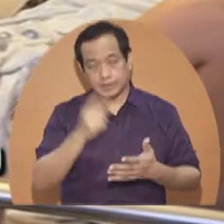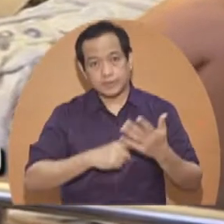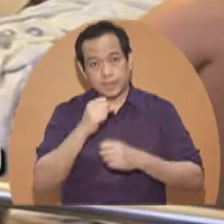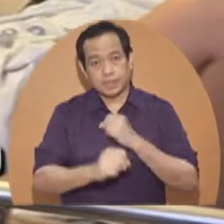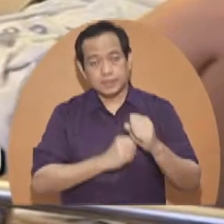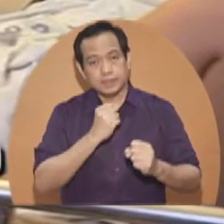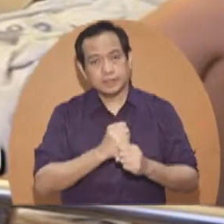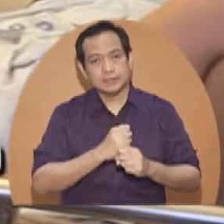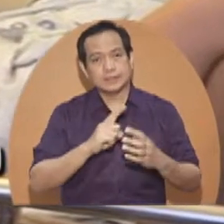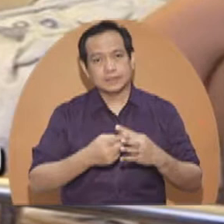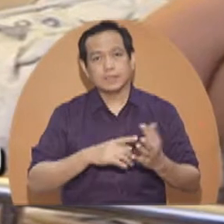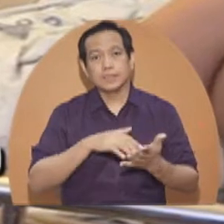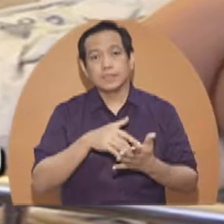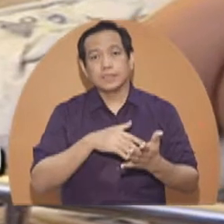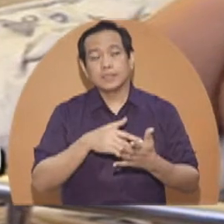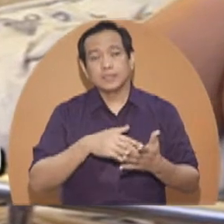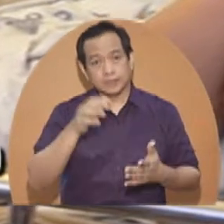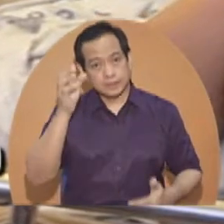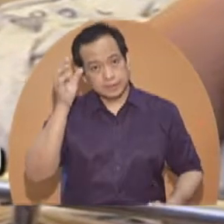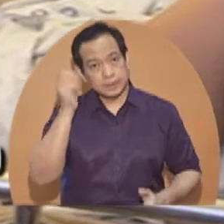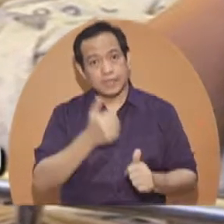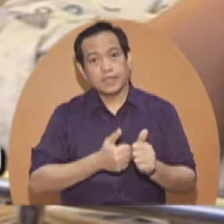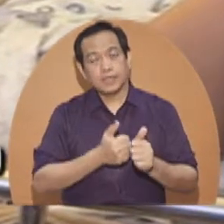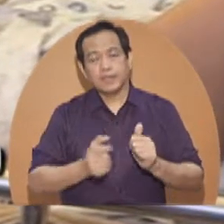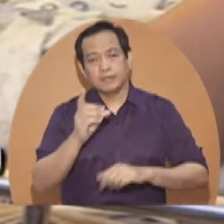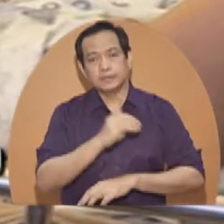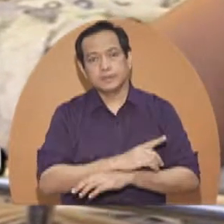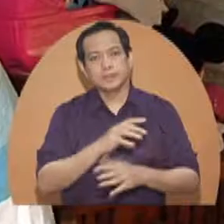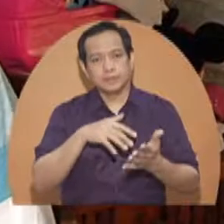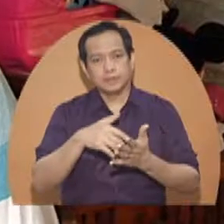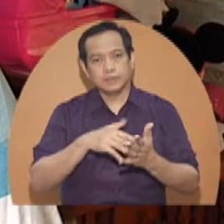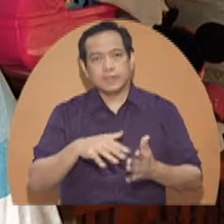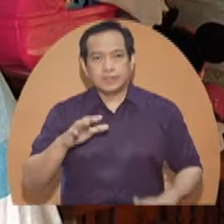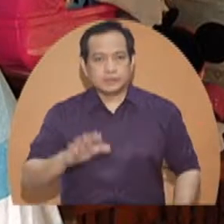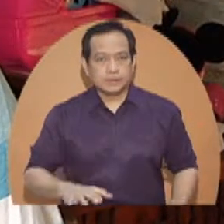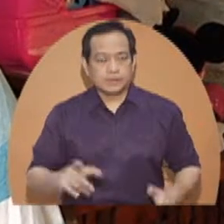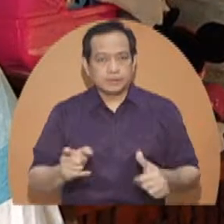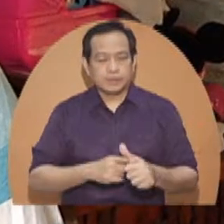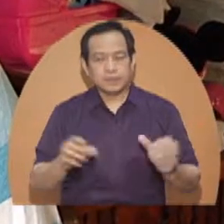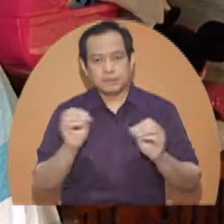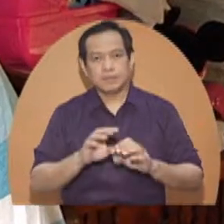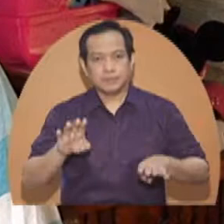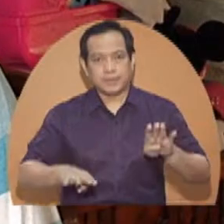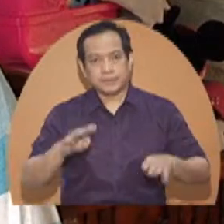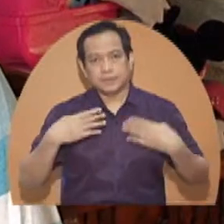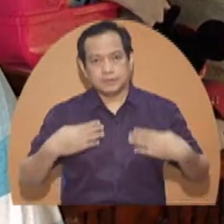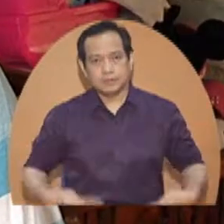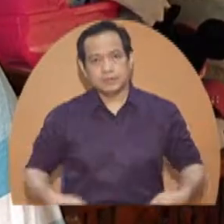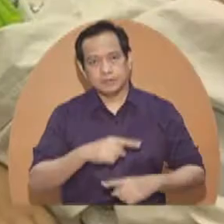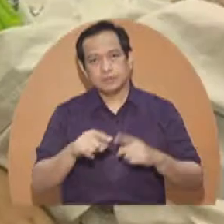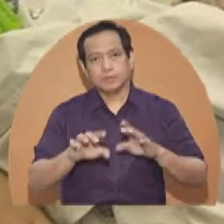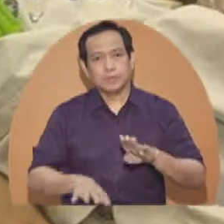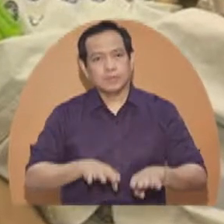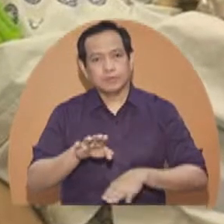kasalukuyang taon, nagsimula ang panghihina ni Charles. Everyday nanghihina yung bata. Unang-una, nawalan siya ng balancing sa